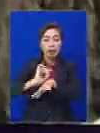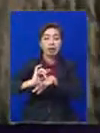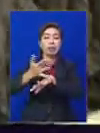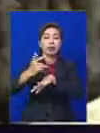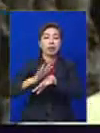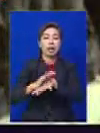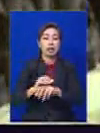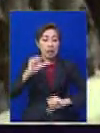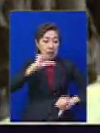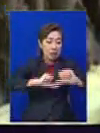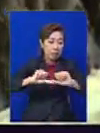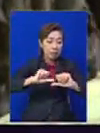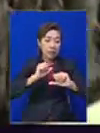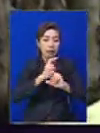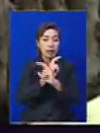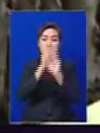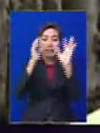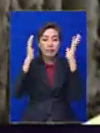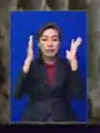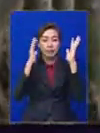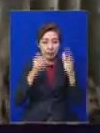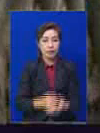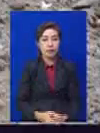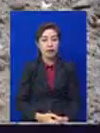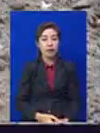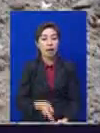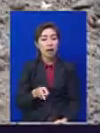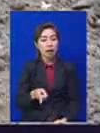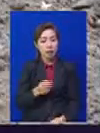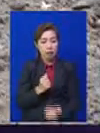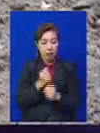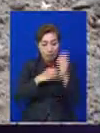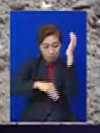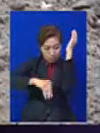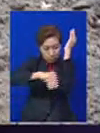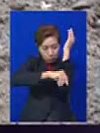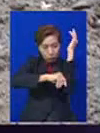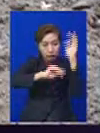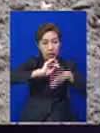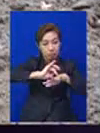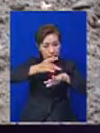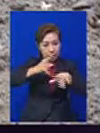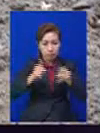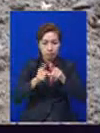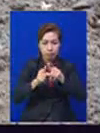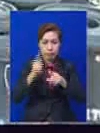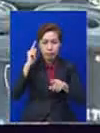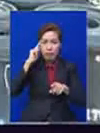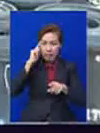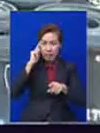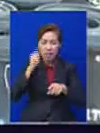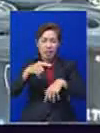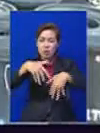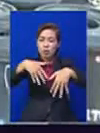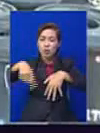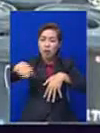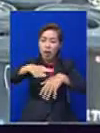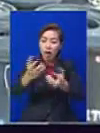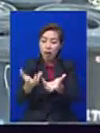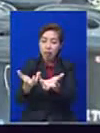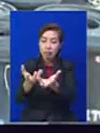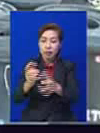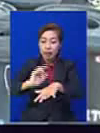คมีในการเร่งการเจริญเติบโตของสัตว์รวมถึงการทำปุ๋ยอินทรีย์จะนำวัสดุที่ได้จากภายในชุมชนม